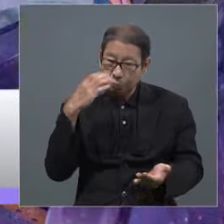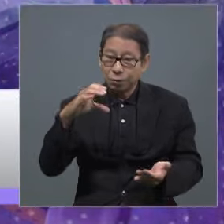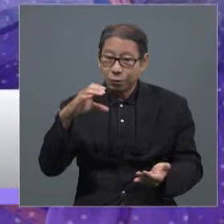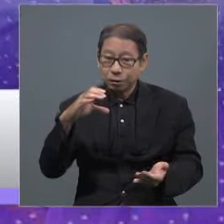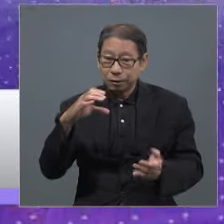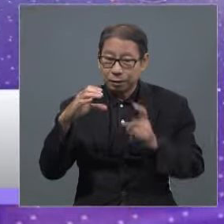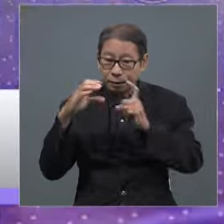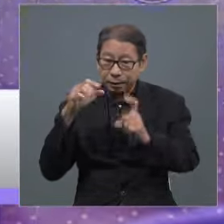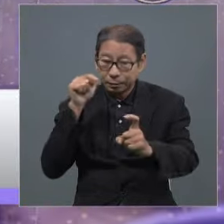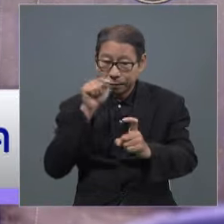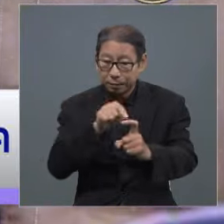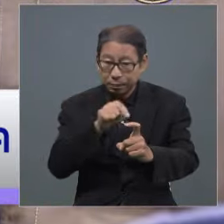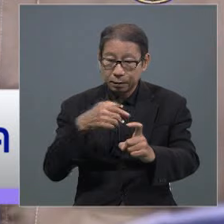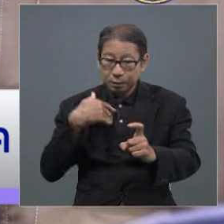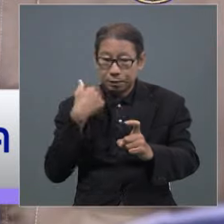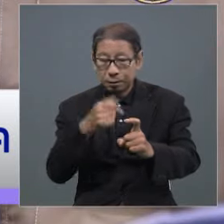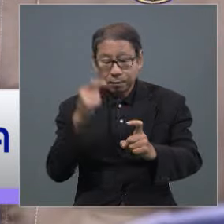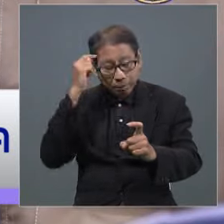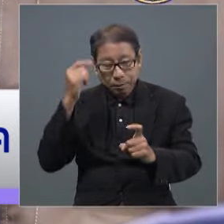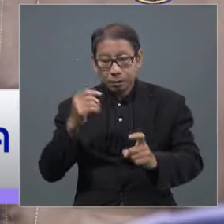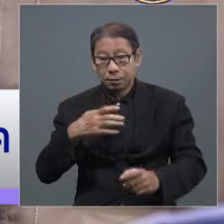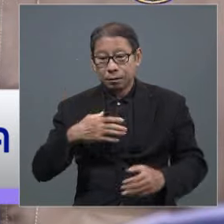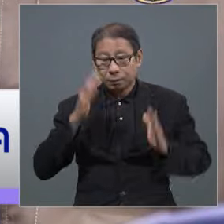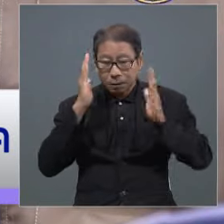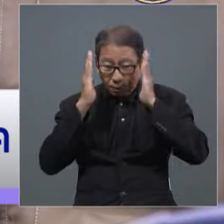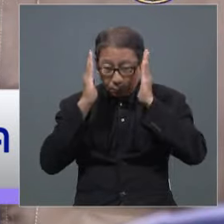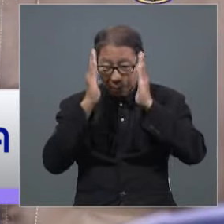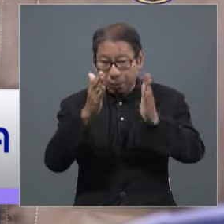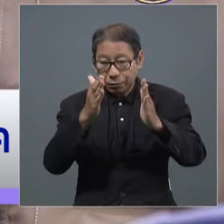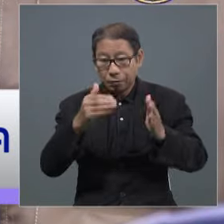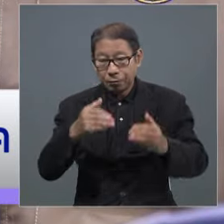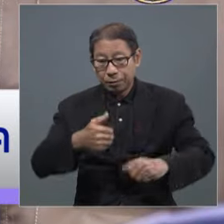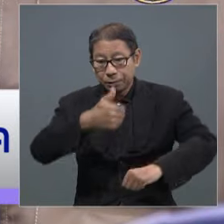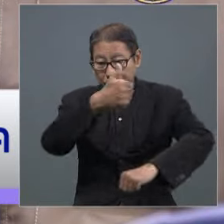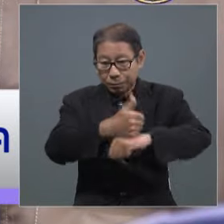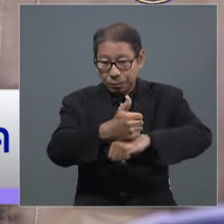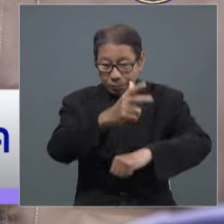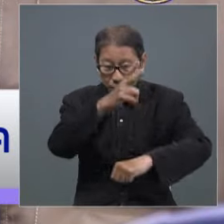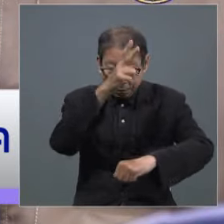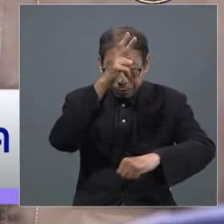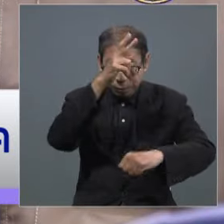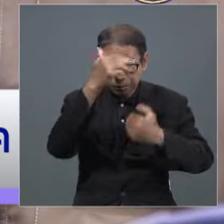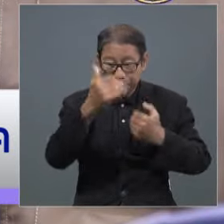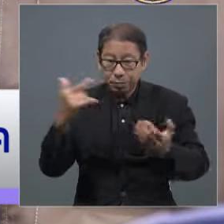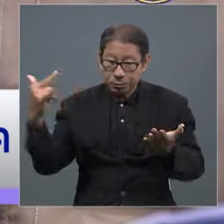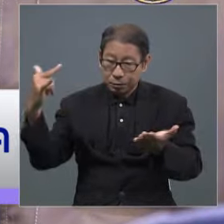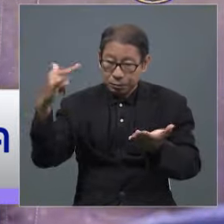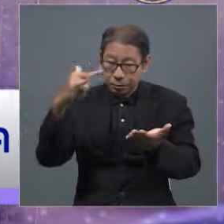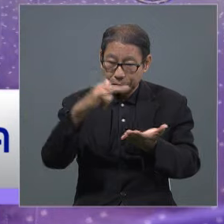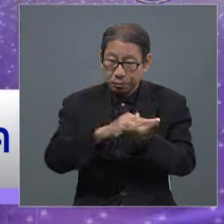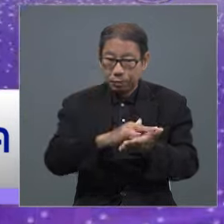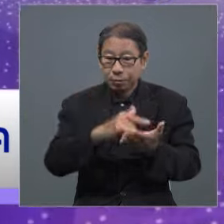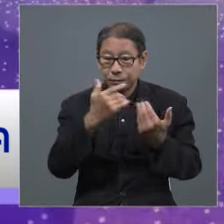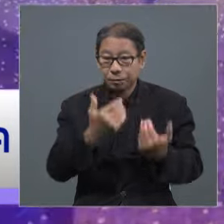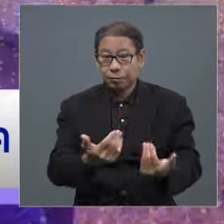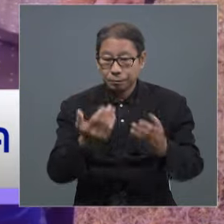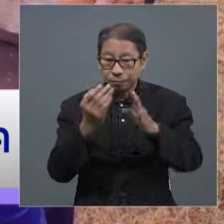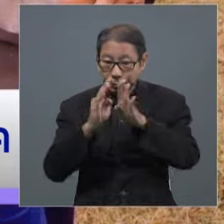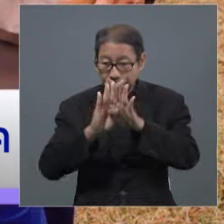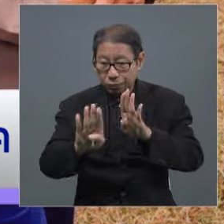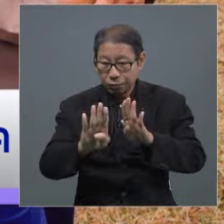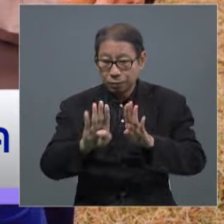ารัฐบาลเนี่ยตั้งเป้าจะให้ประเทศไทยเป็น Aviation Hub นะของภูมิภาคนี้เลยนะครับและสนามบินอุตภเปาเองก็คือประตูของ